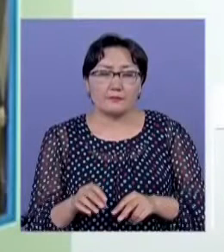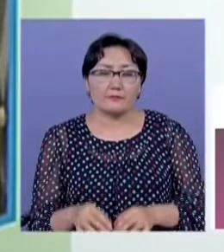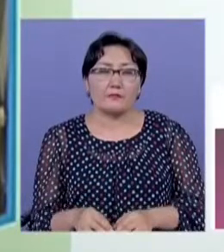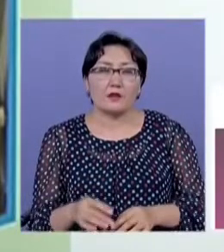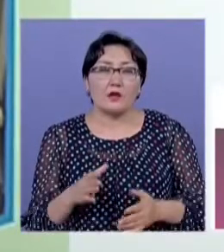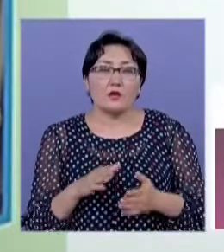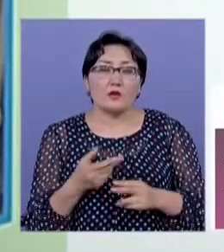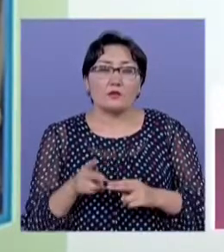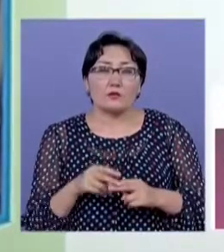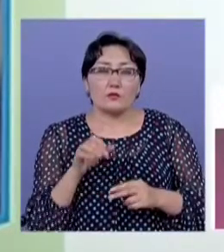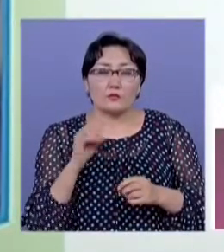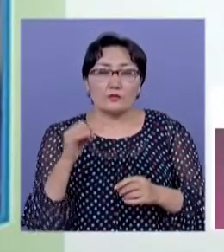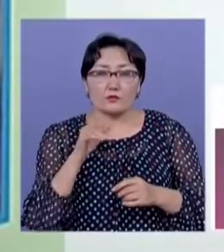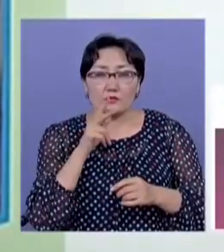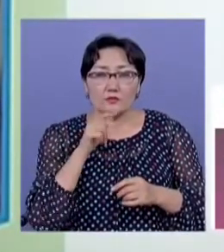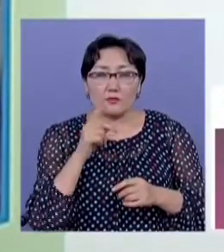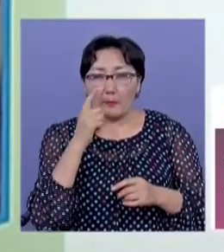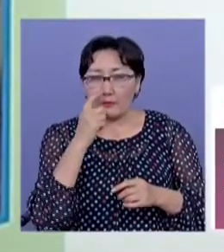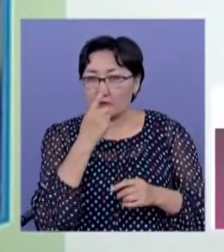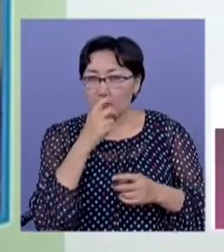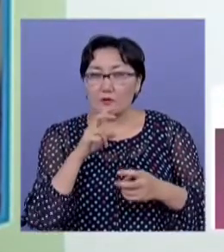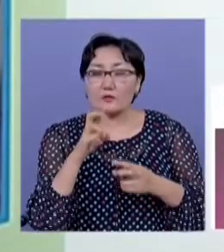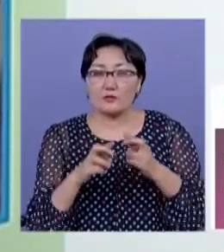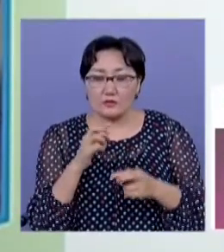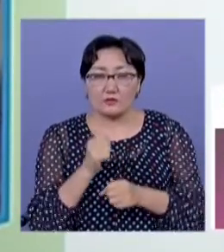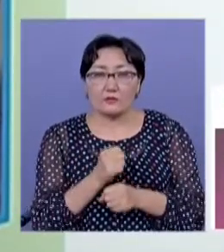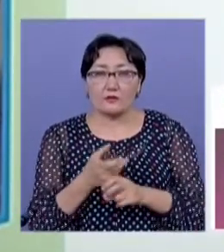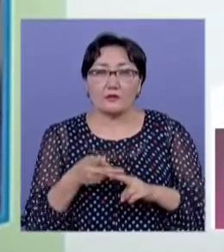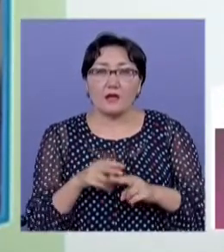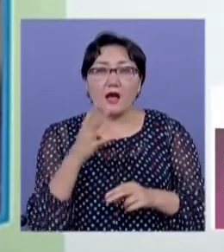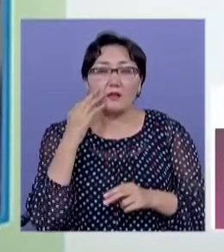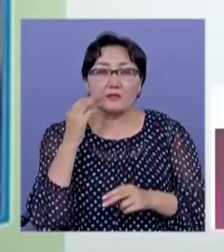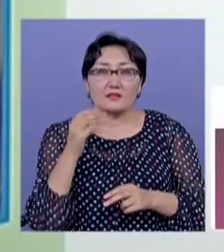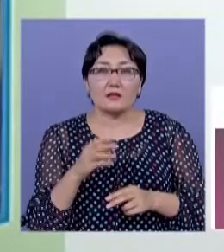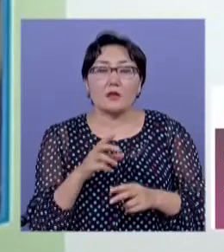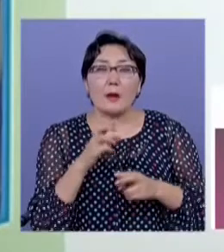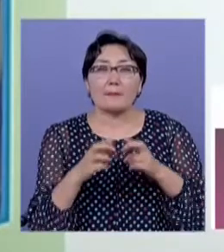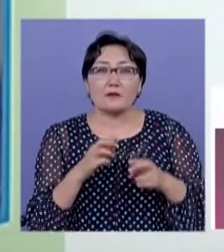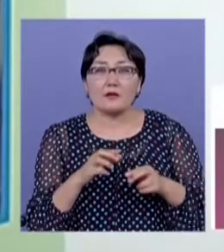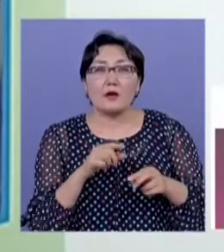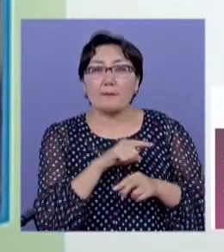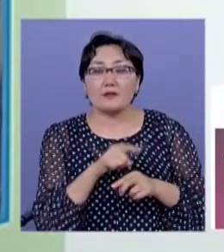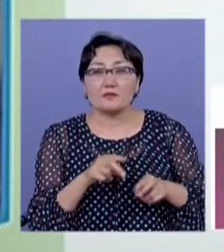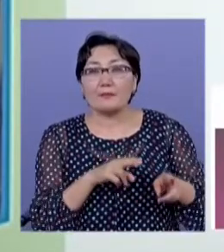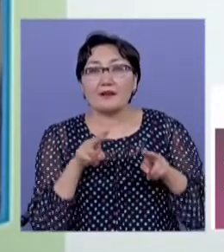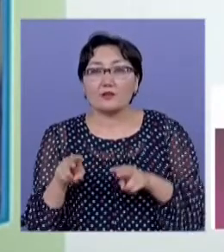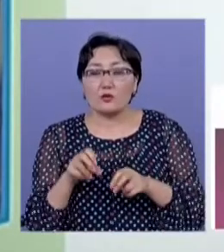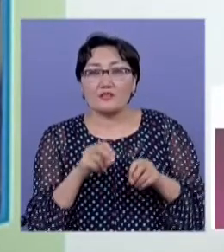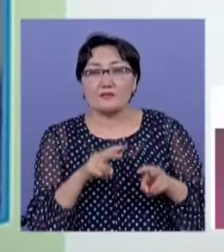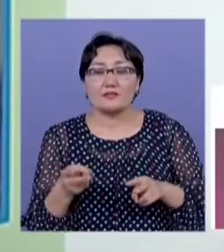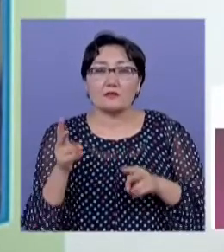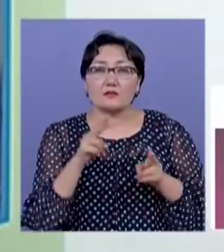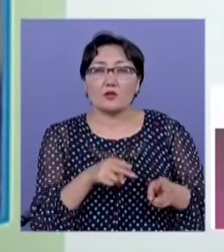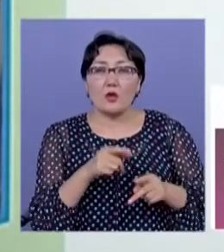Бұған дейін оңтүстік Кореяға барып, мұрынға ота жасаған болатынбыз. Олар енді Алматыға операция барысын бақылауға арнайы келді. Сондай-ақ